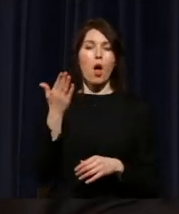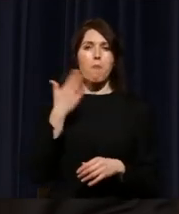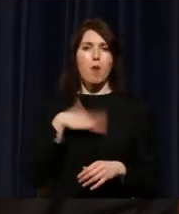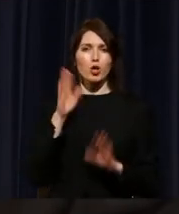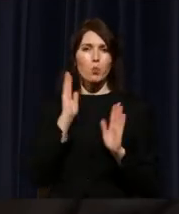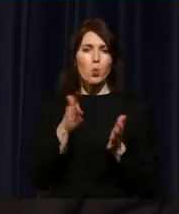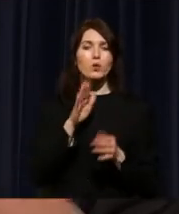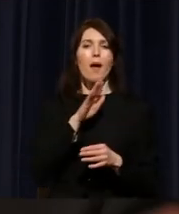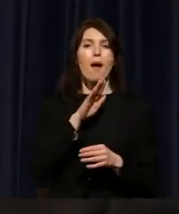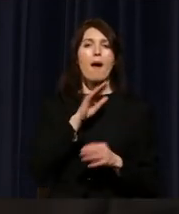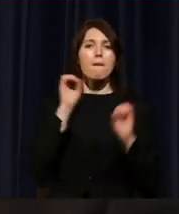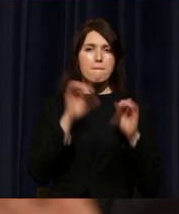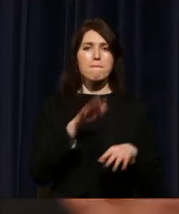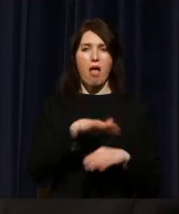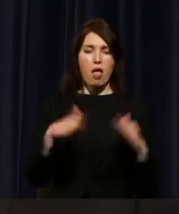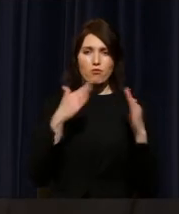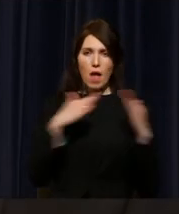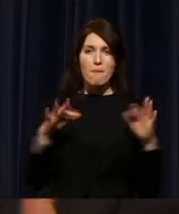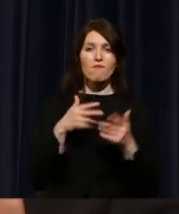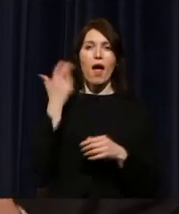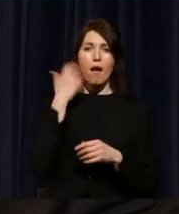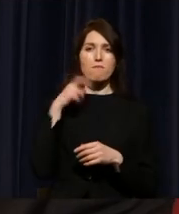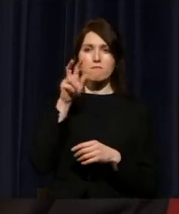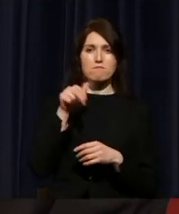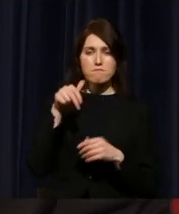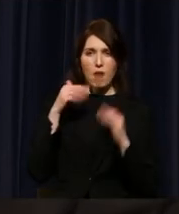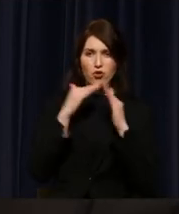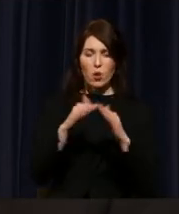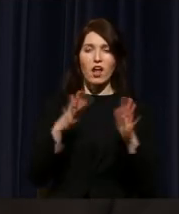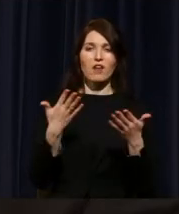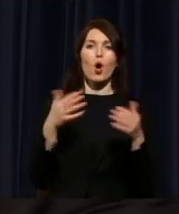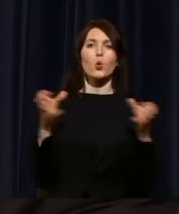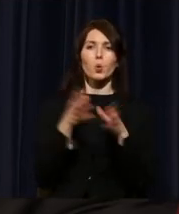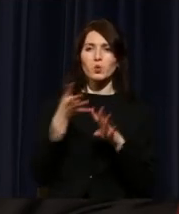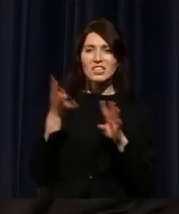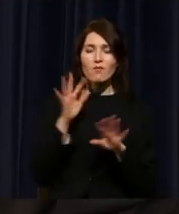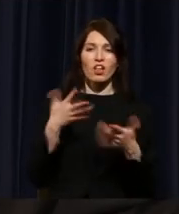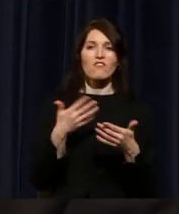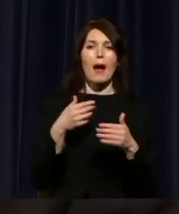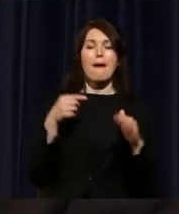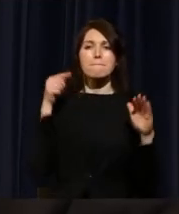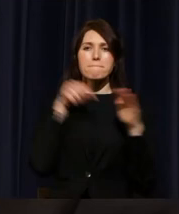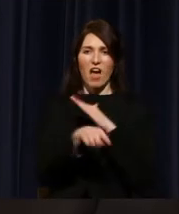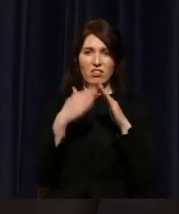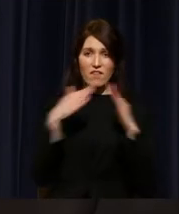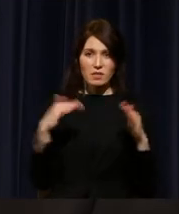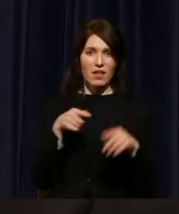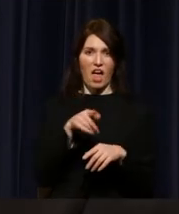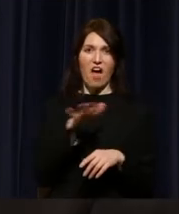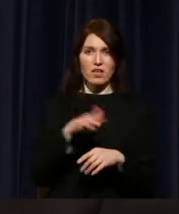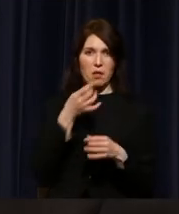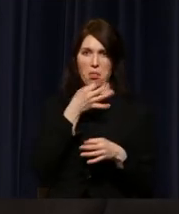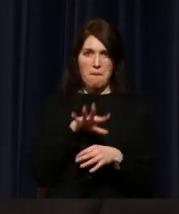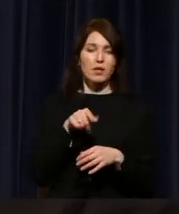būt bērnu namā, pansionātā, grupu dzīvoklī, nakts patversmē? Piedodiet, ja tā vide nepatīk un tie cilvēki